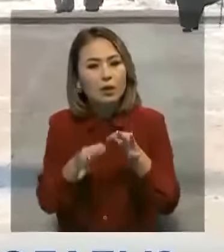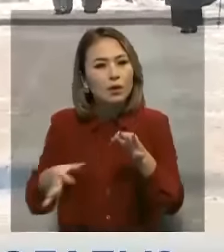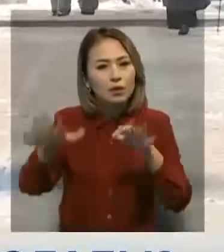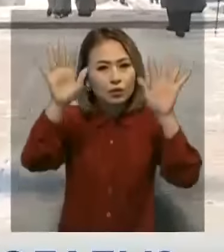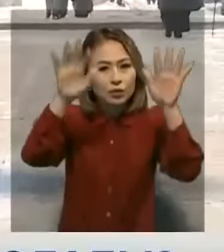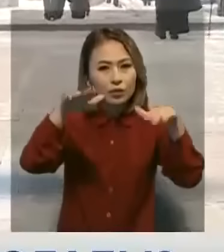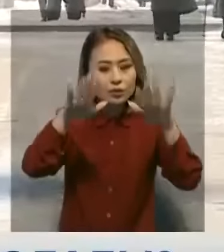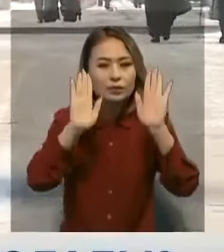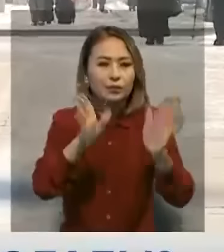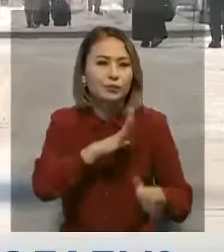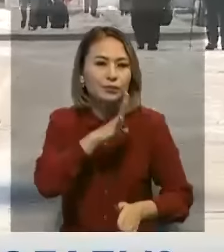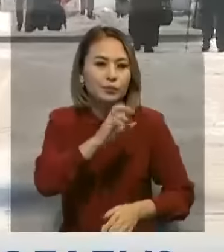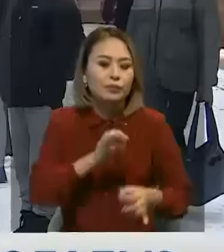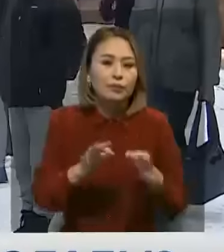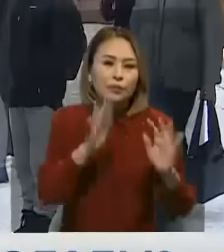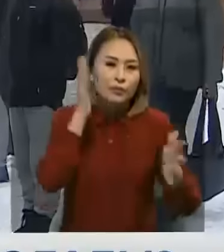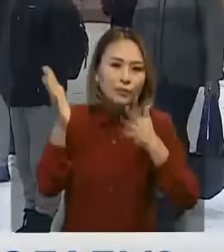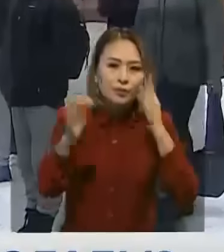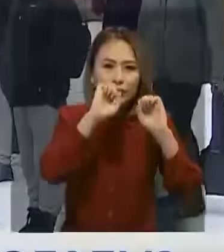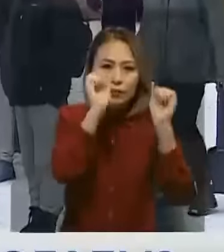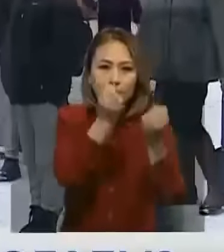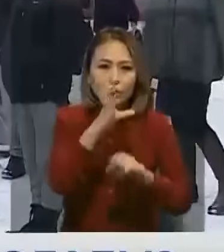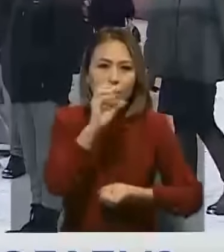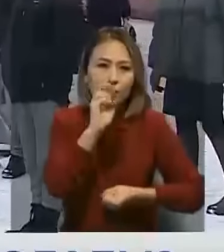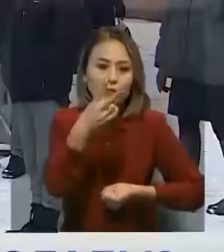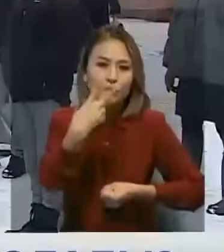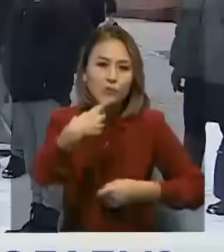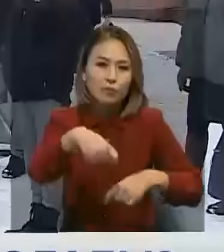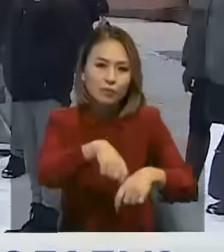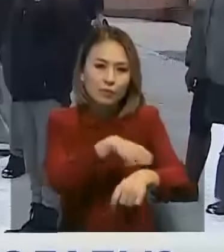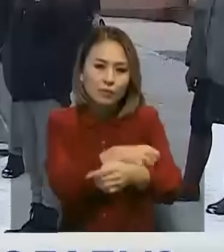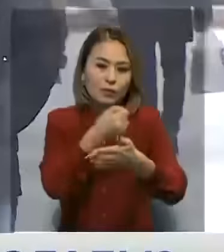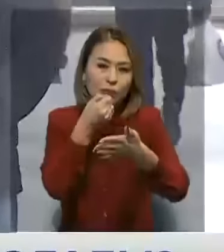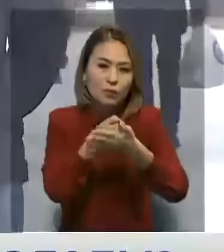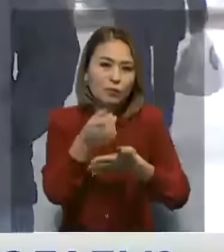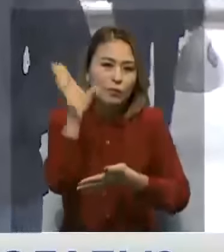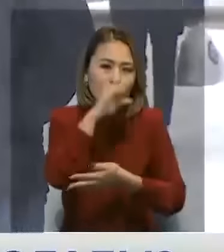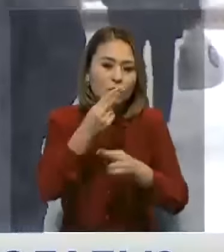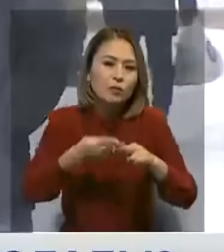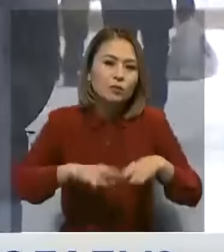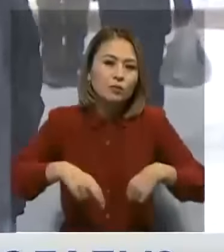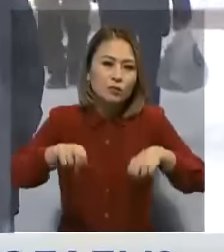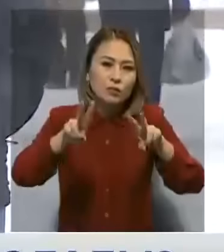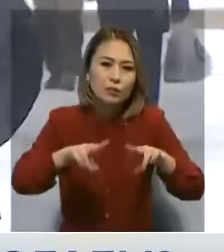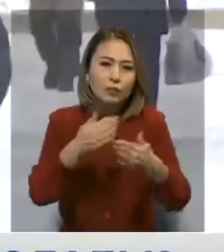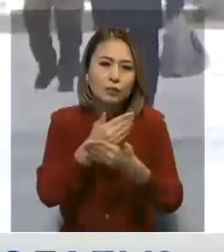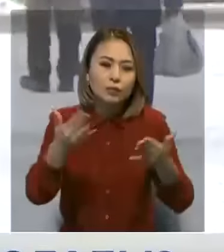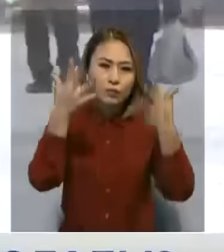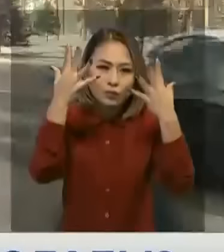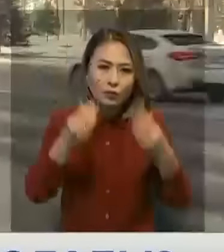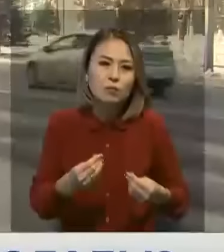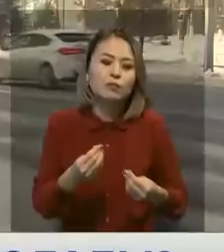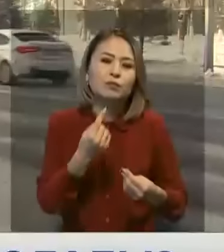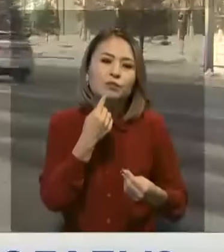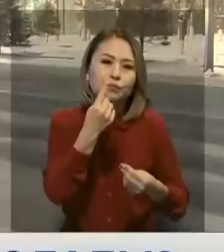оңтүстік шығыс аймақта жаңбыр жауы ықтимал. Желдің жылдамдығы секундына 20 метрге дейін жетуі мүмкін. Сондықтар мамандар бұл